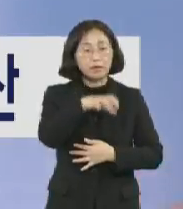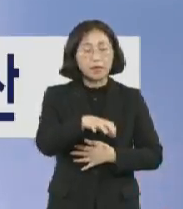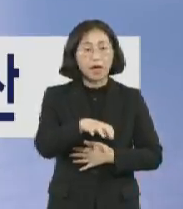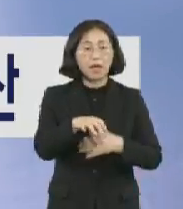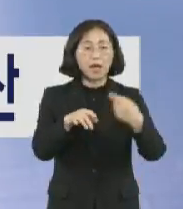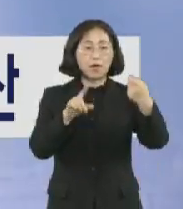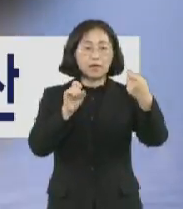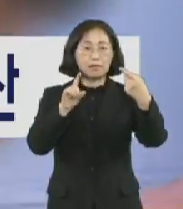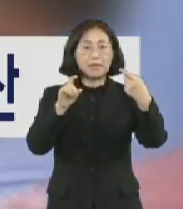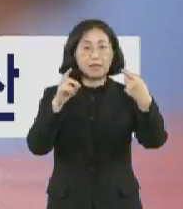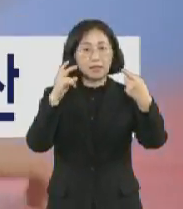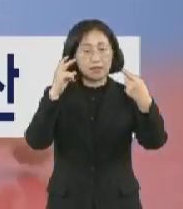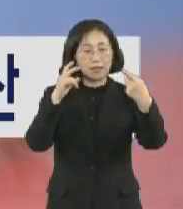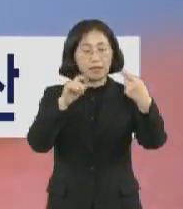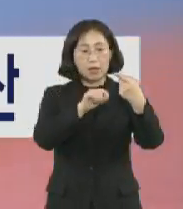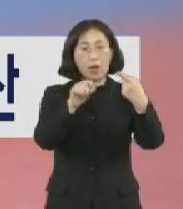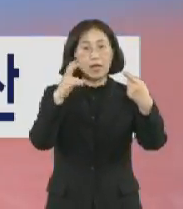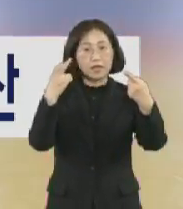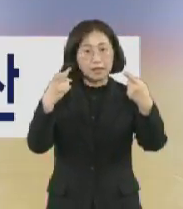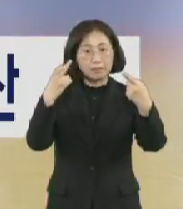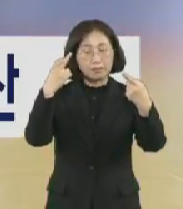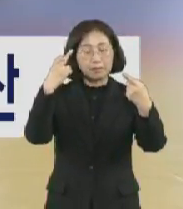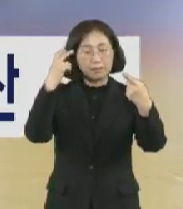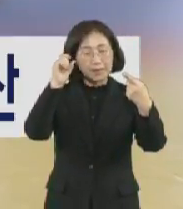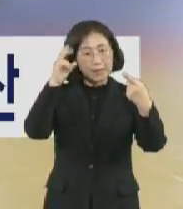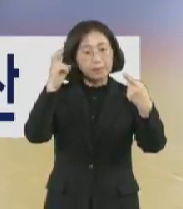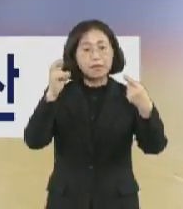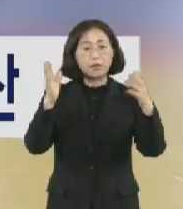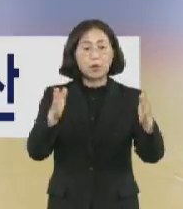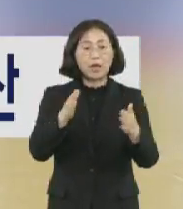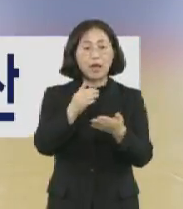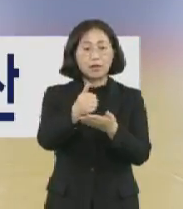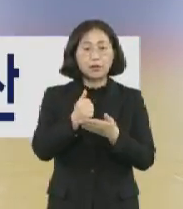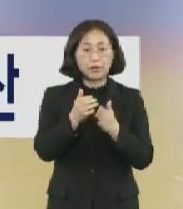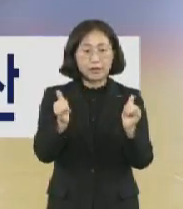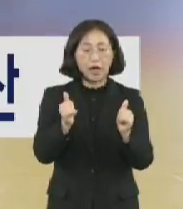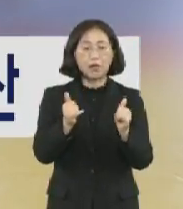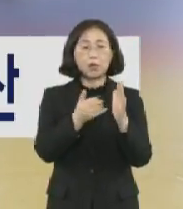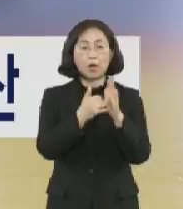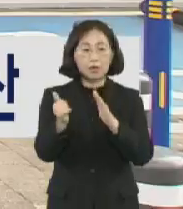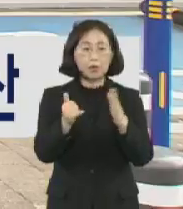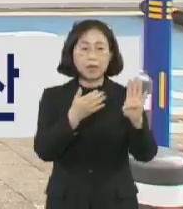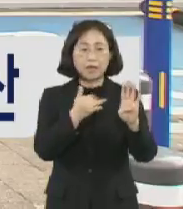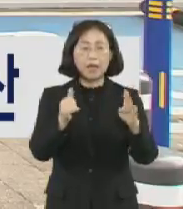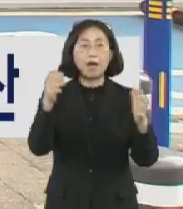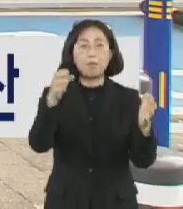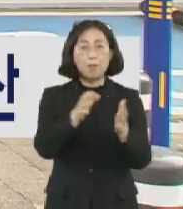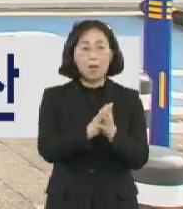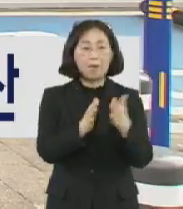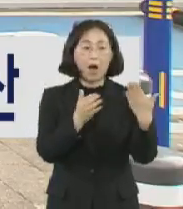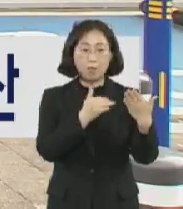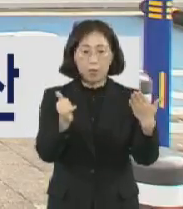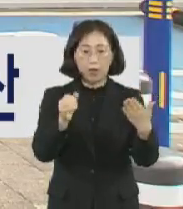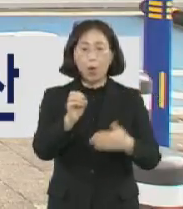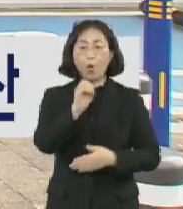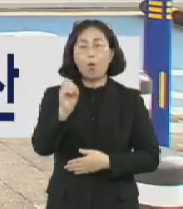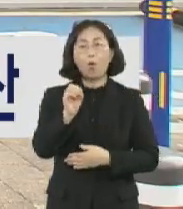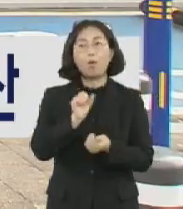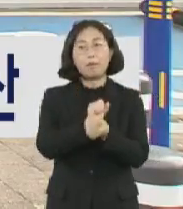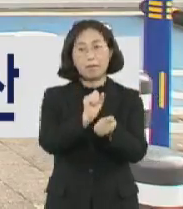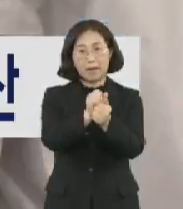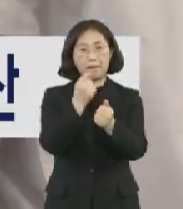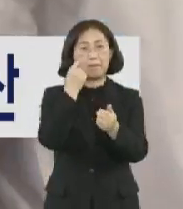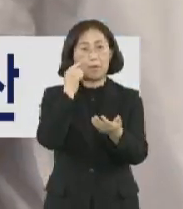이틀간 21명이 확인됐고 이 가운데 이용객 5명과 가족 4명 등 9명이 오미 그런 감염으로